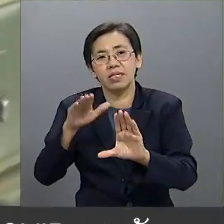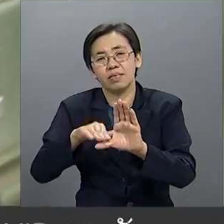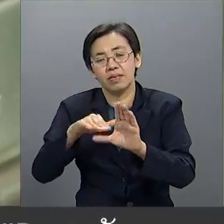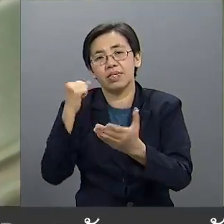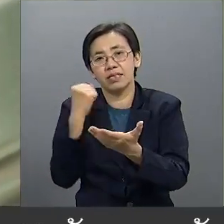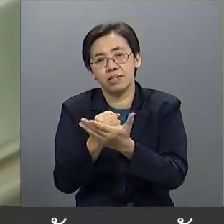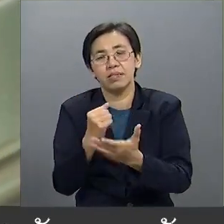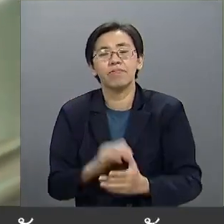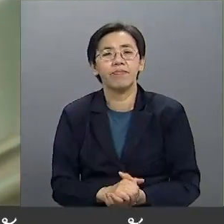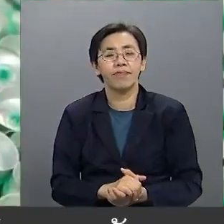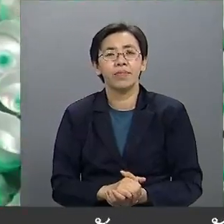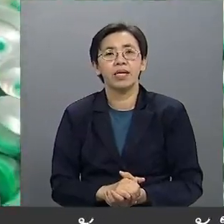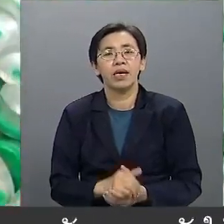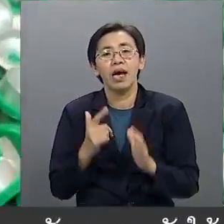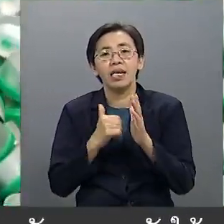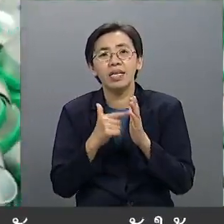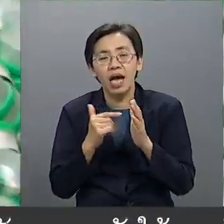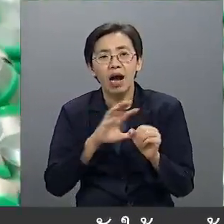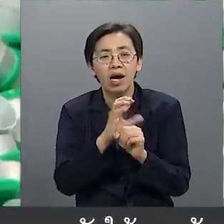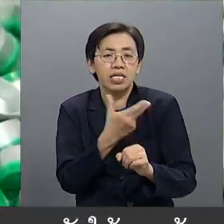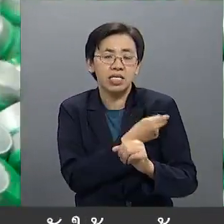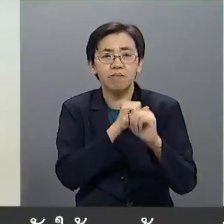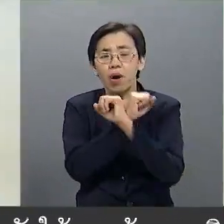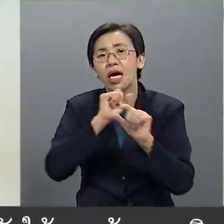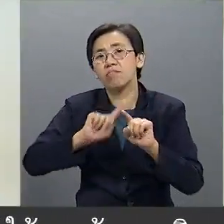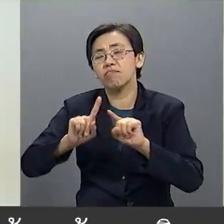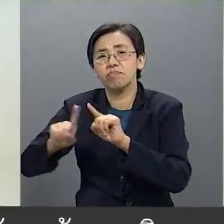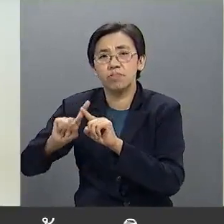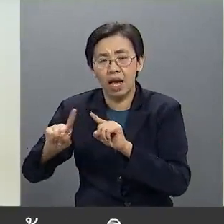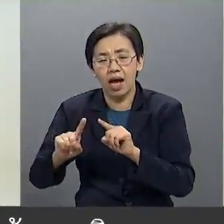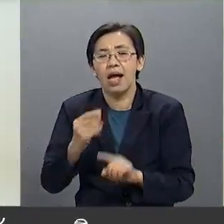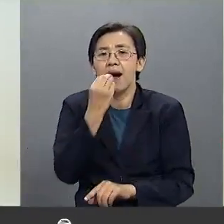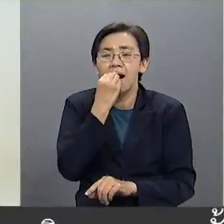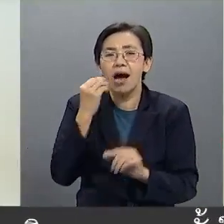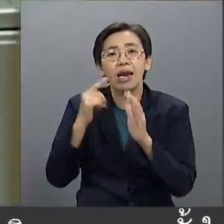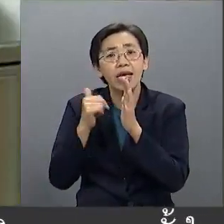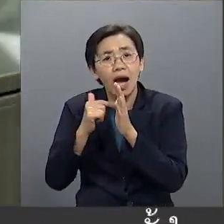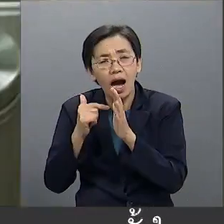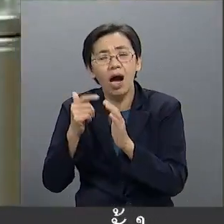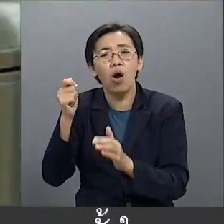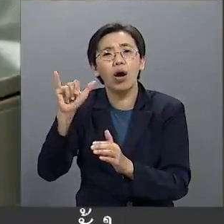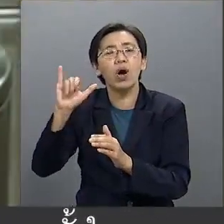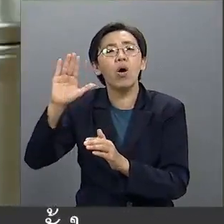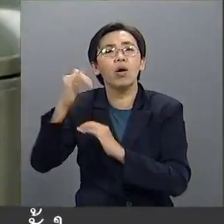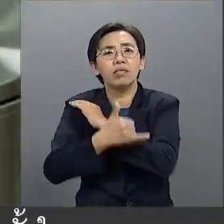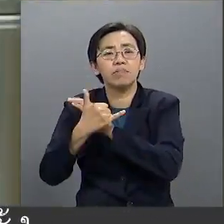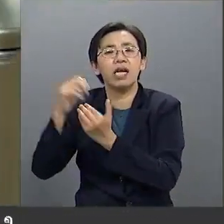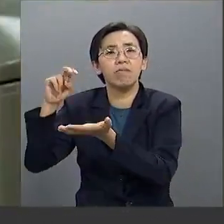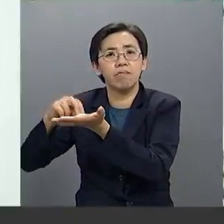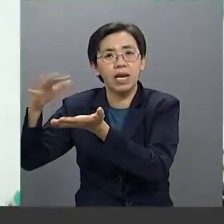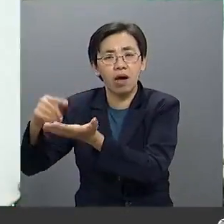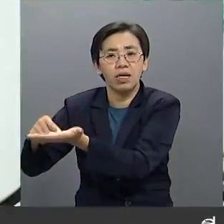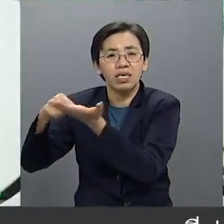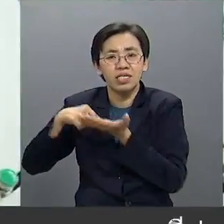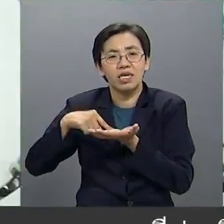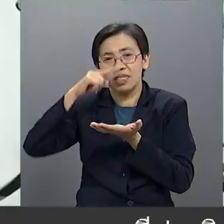คซีนอื่นๆที่ได้รับการขึ้นทะเบียนจากหน่วยงานด้านอาหารและยาของต่างประเทศแล้วยังไม่มีการยื่นขอขึ้นทะเบียนกับอย.